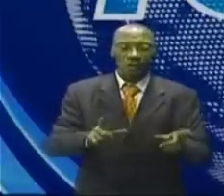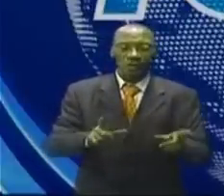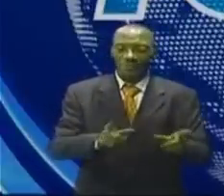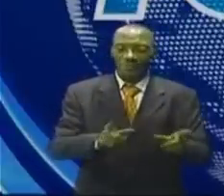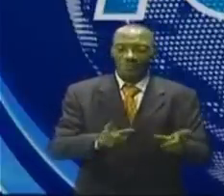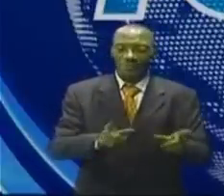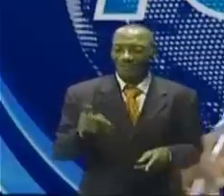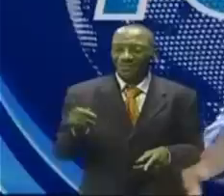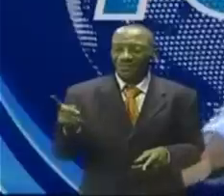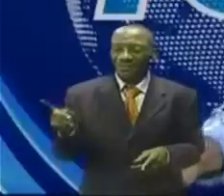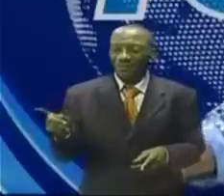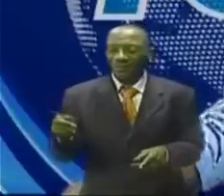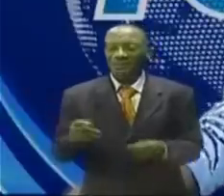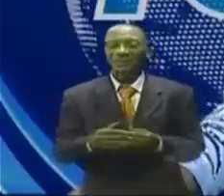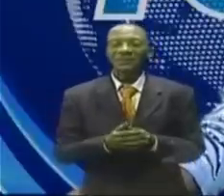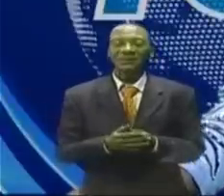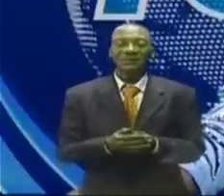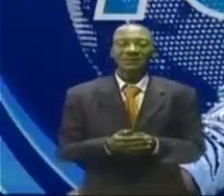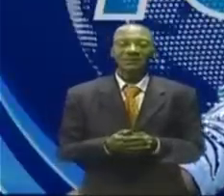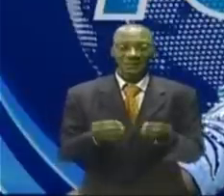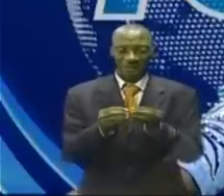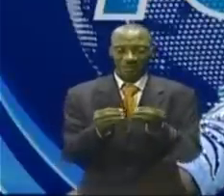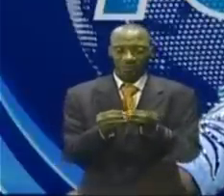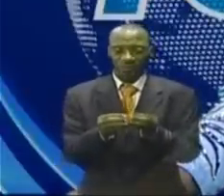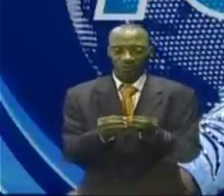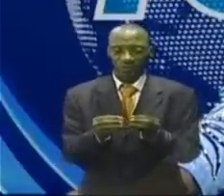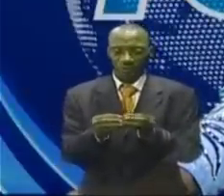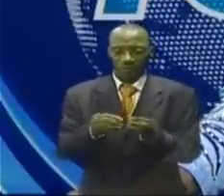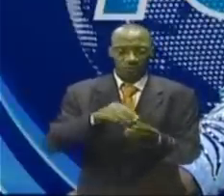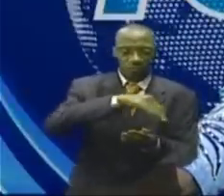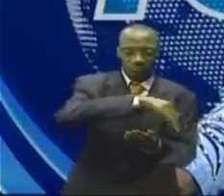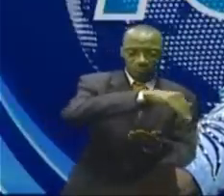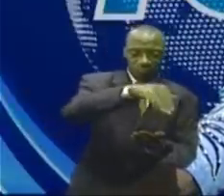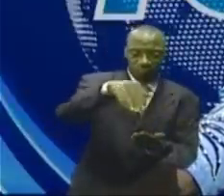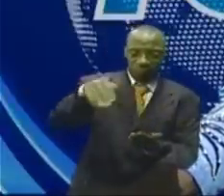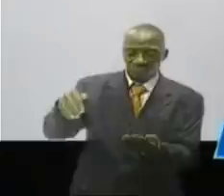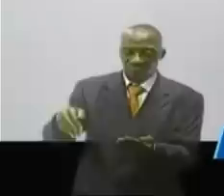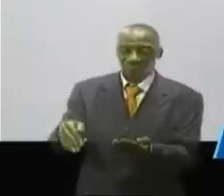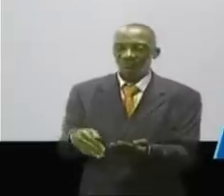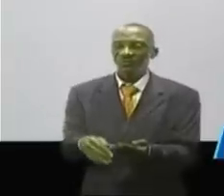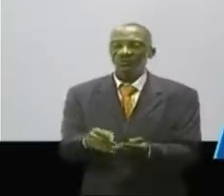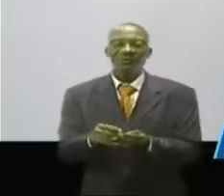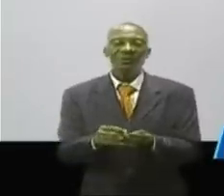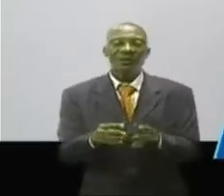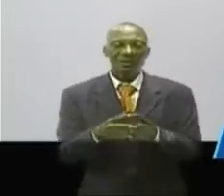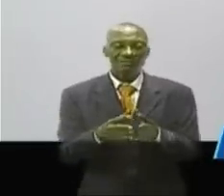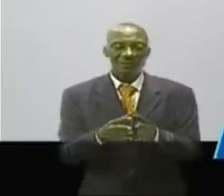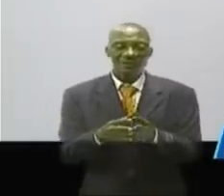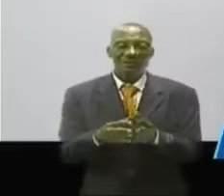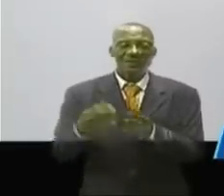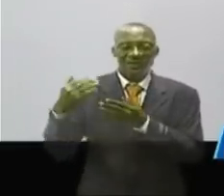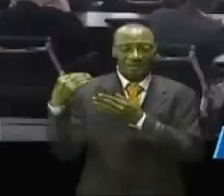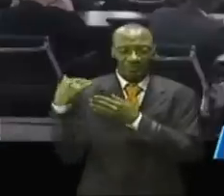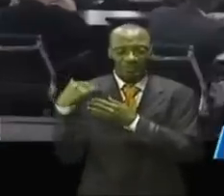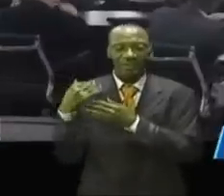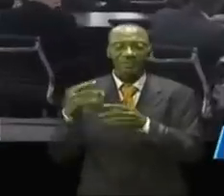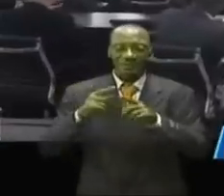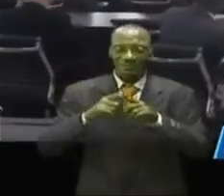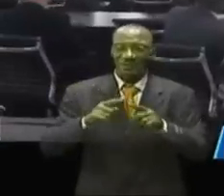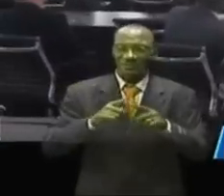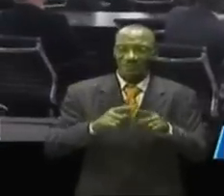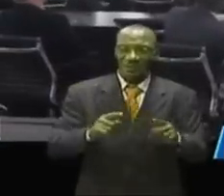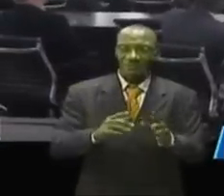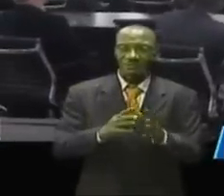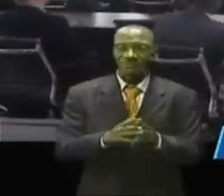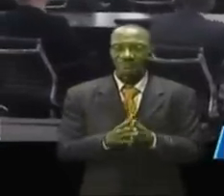au cours d'une séance de travail qu'elle a initiée. On en parle avec l'un de vos cas. Là-bas s'est entretenu ce vendredi